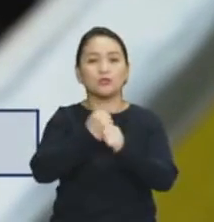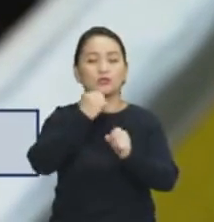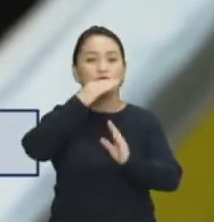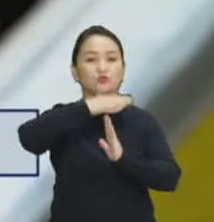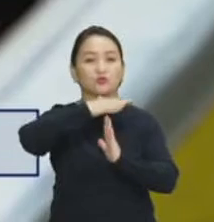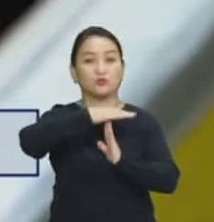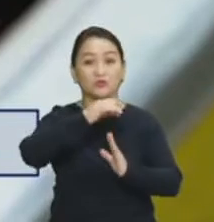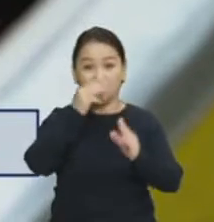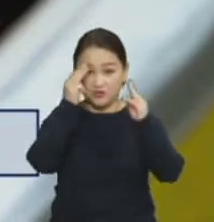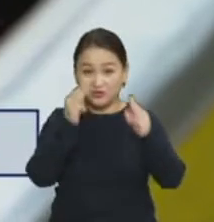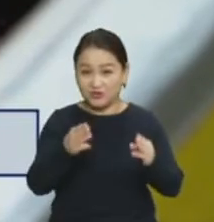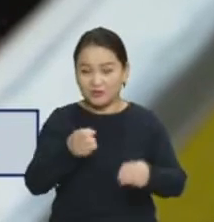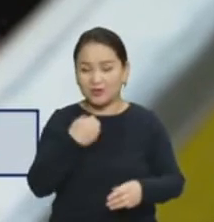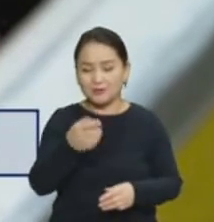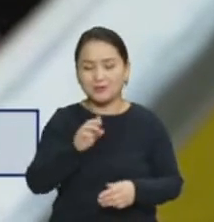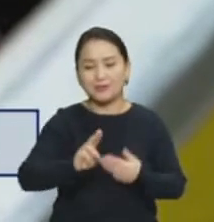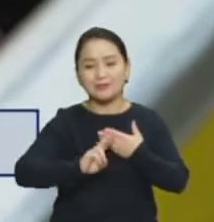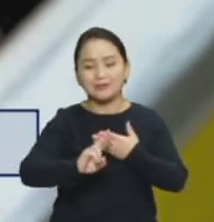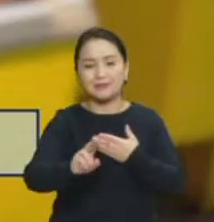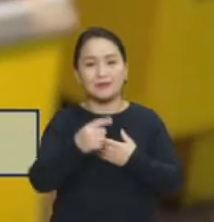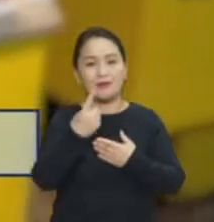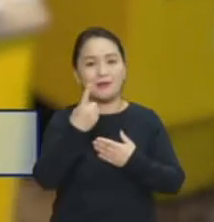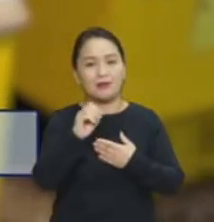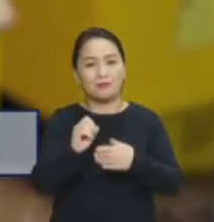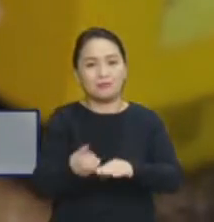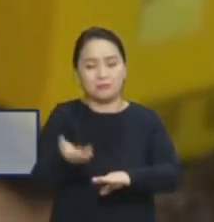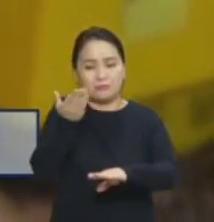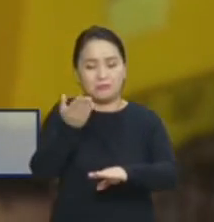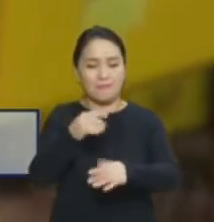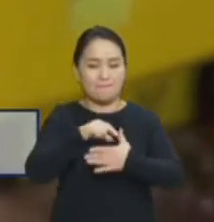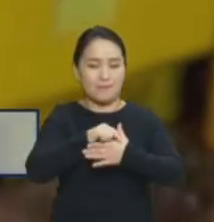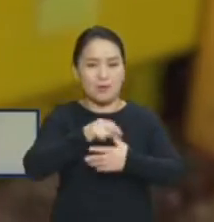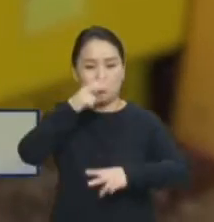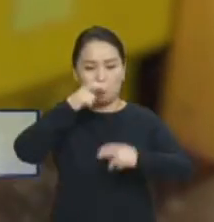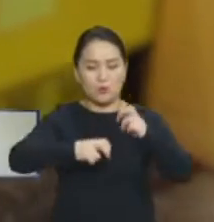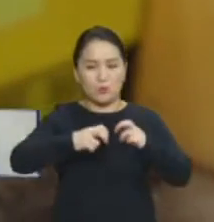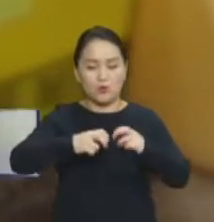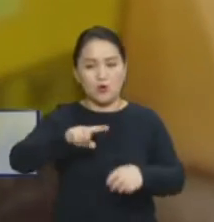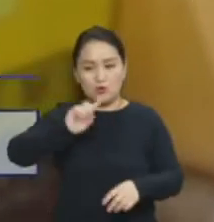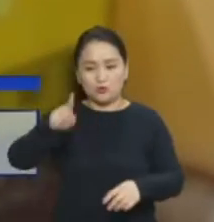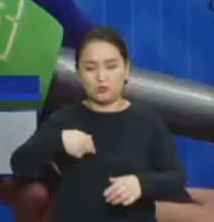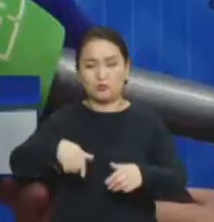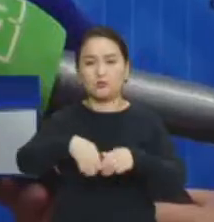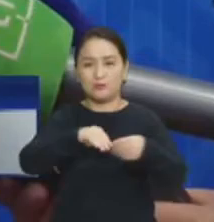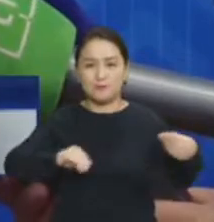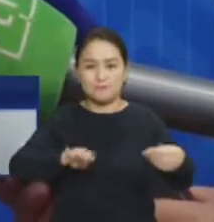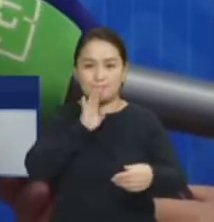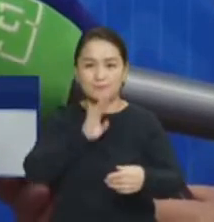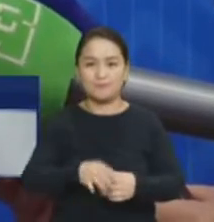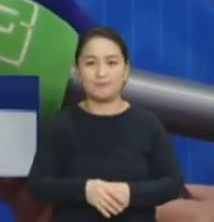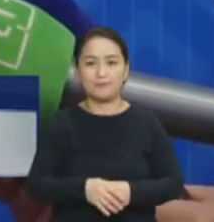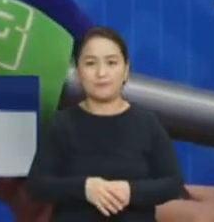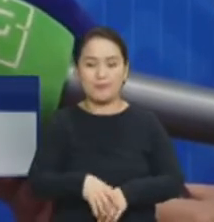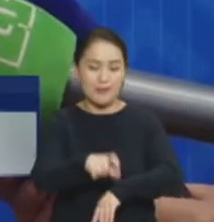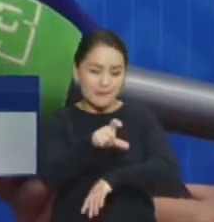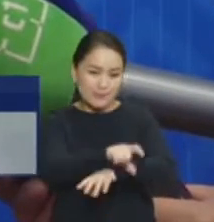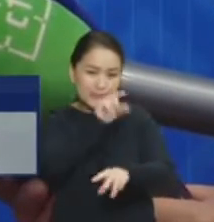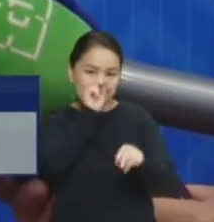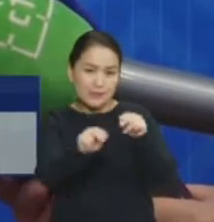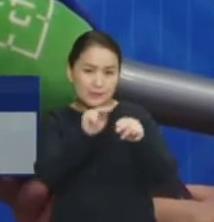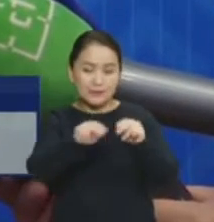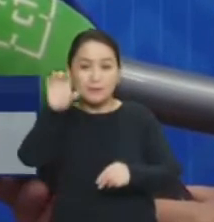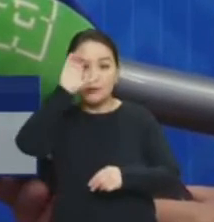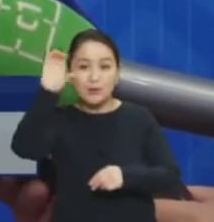шийдвэр гаргасан. За цаашлаад 10 гаруй махны үйлдвэрийн тусгай зөвшөөрлийг нь цуцлах болсон тухай мэдээлж байна. Мэргэжлийн хэлтийн байгууллага